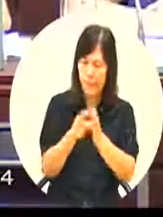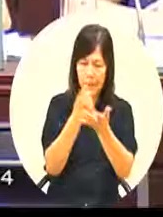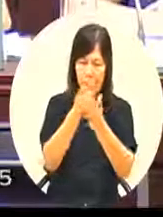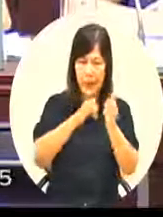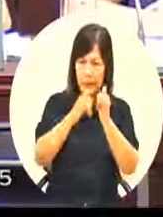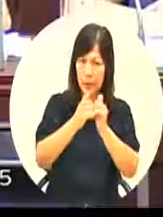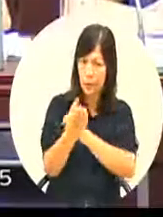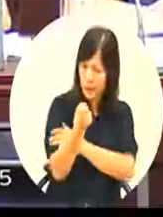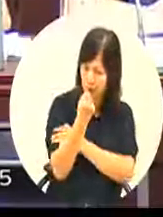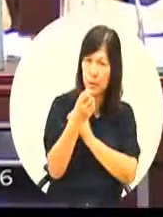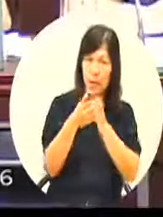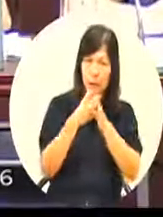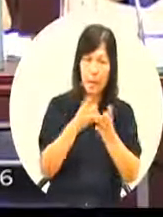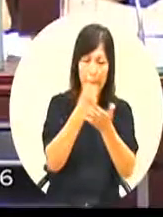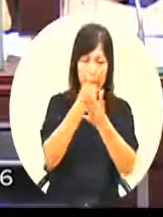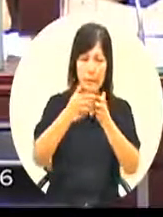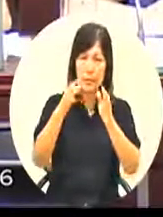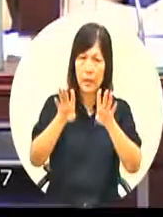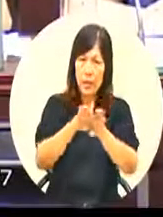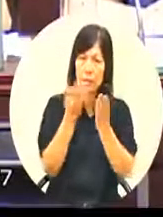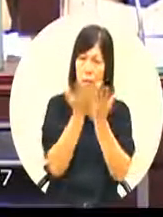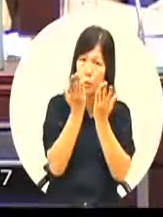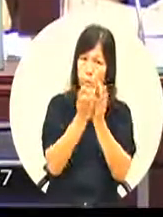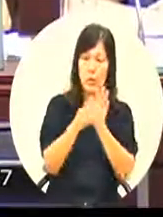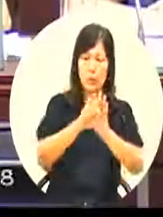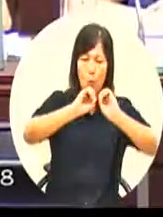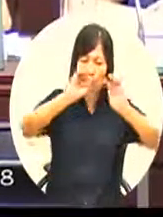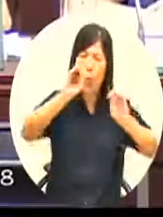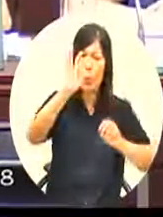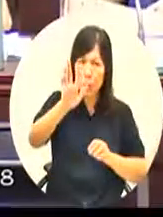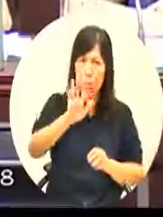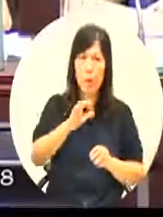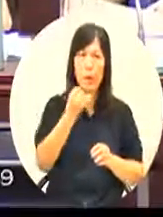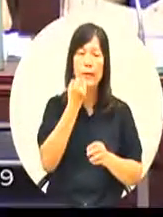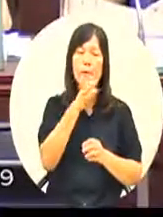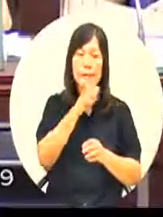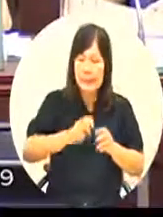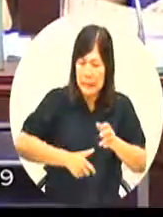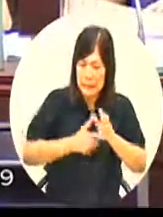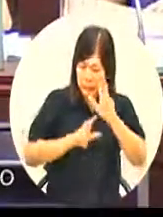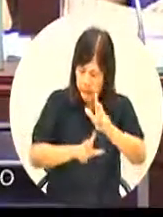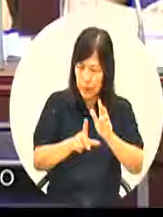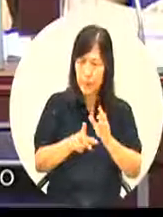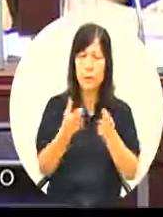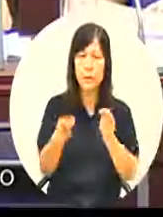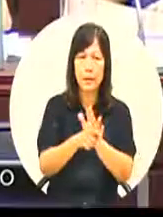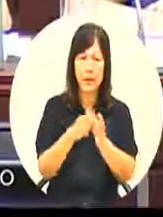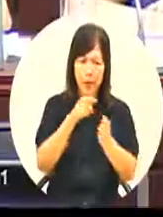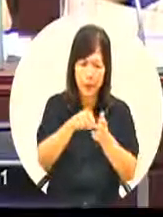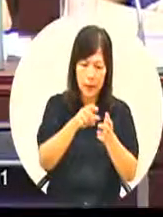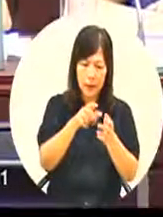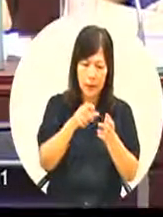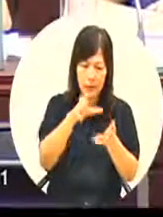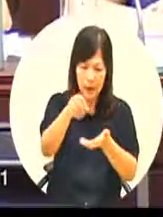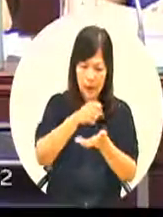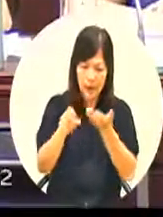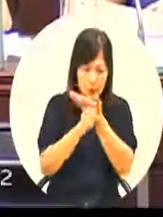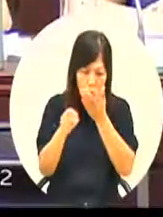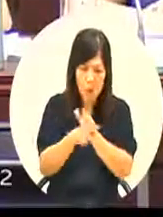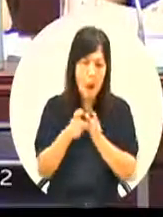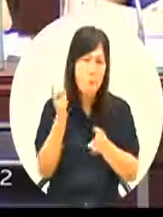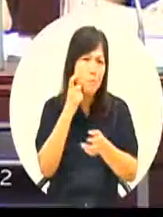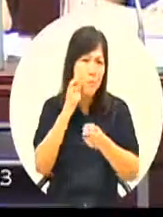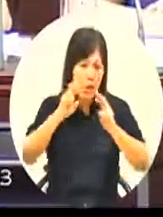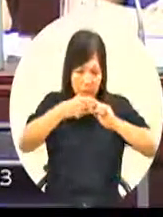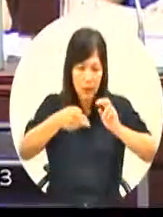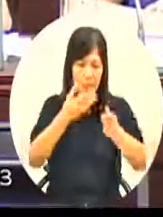量。本来每次开学的时候就已经做教育宣导，但是最真实的应该是拿这些毒品的，就是假糖果真